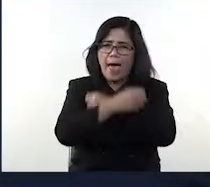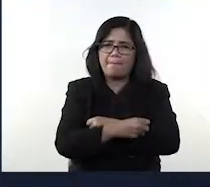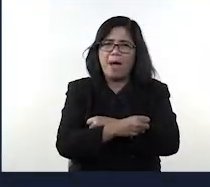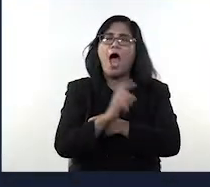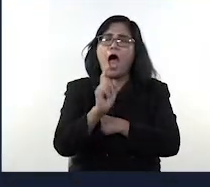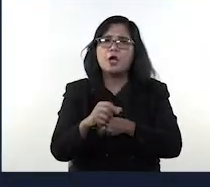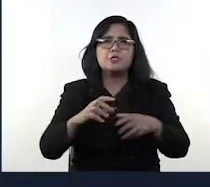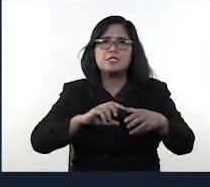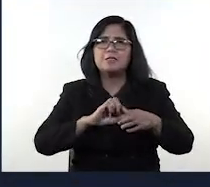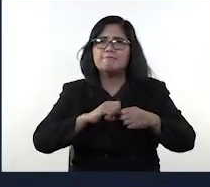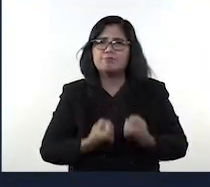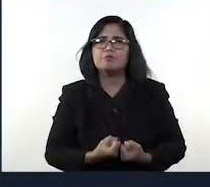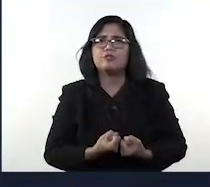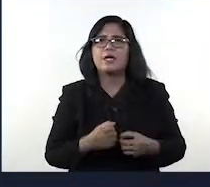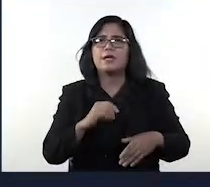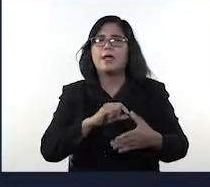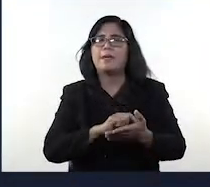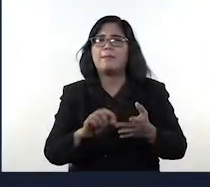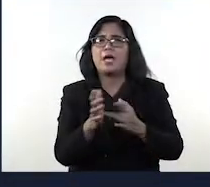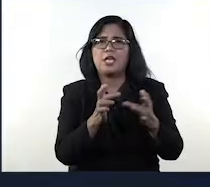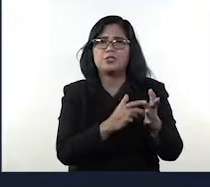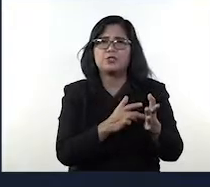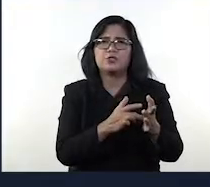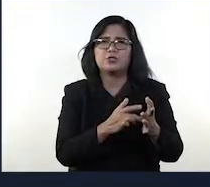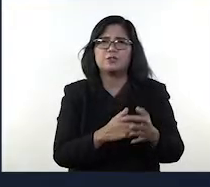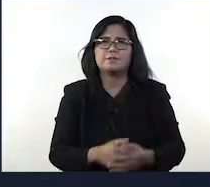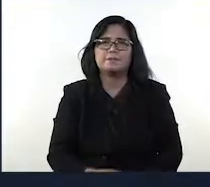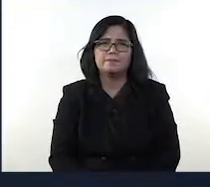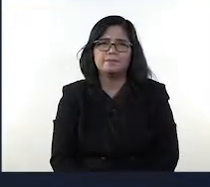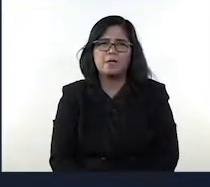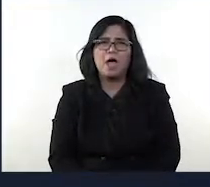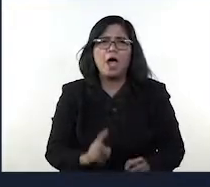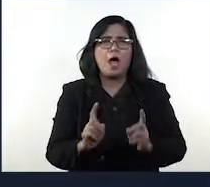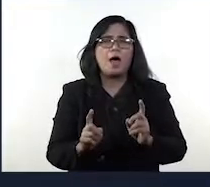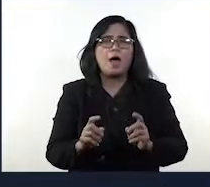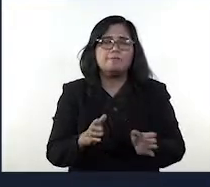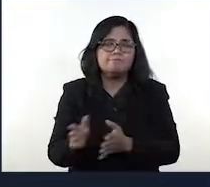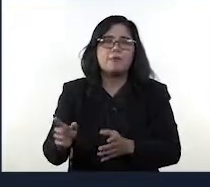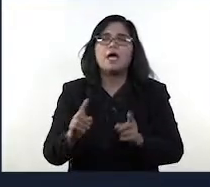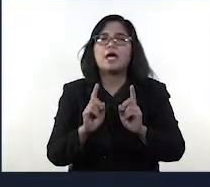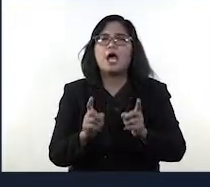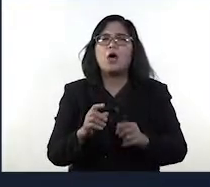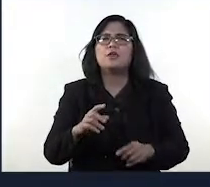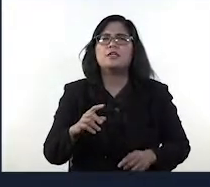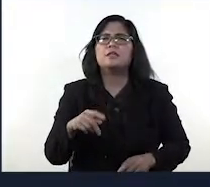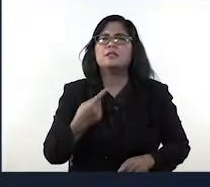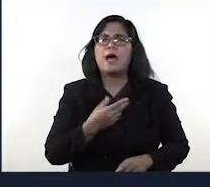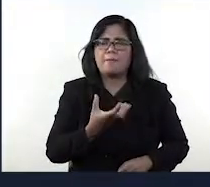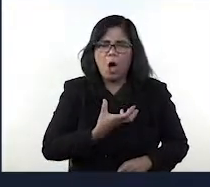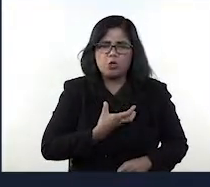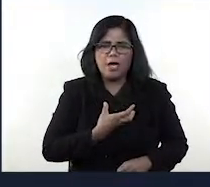tapi yang saya mau bilang Mas udara Hai pakai cuman pengen Hai